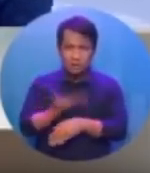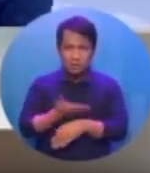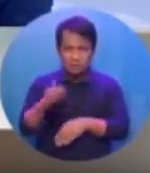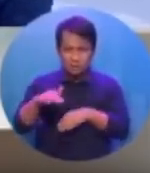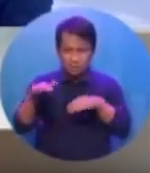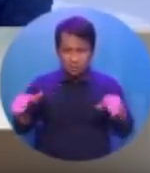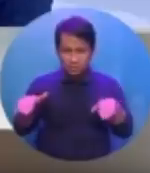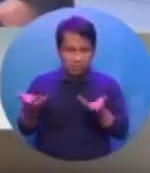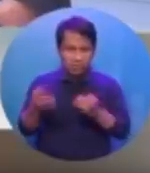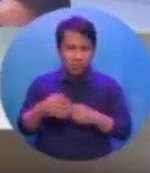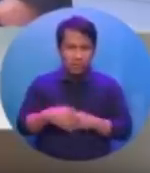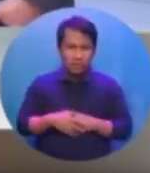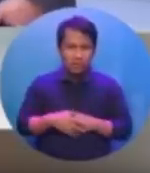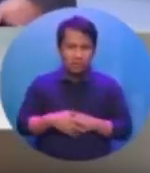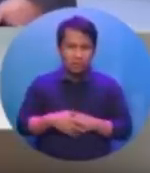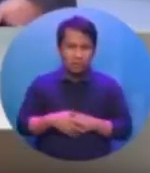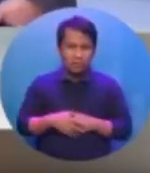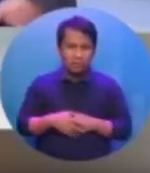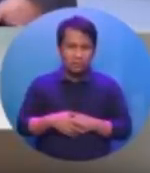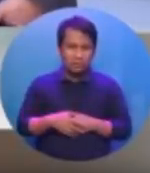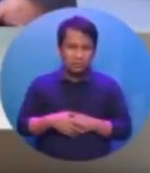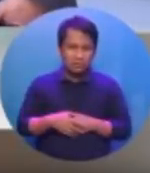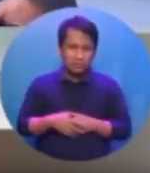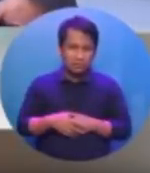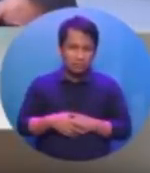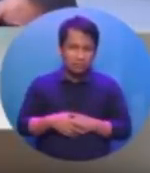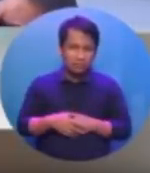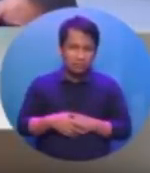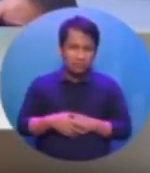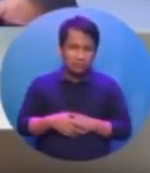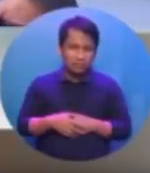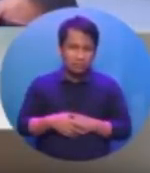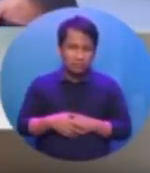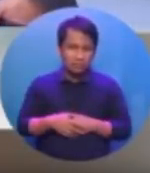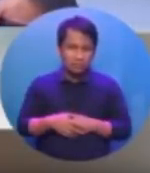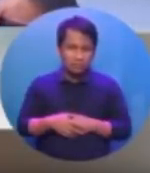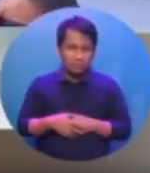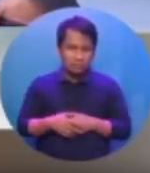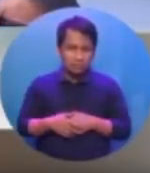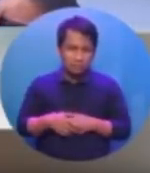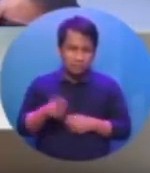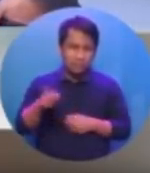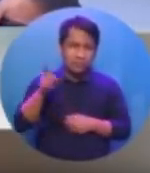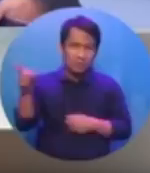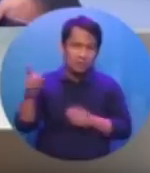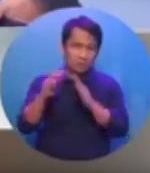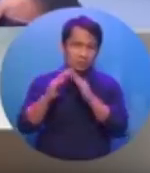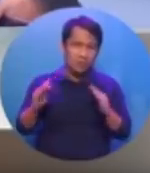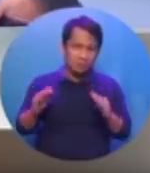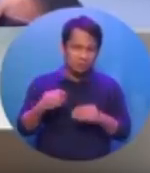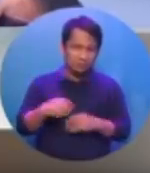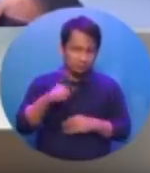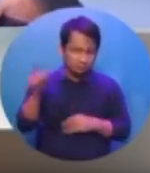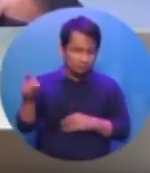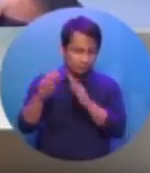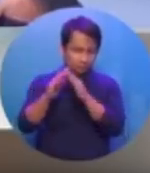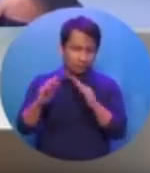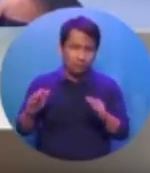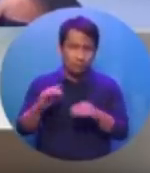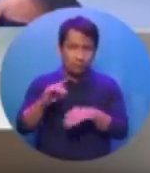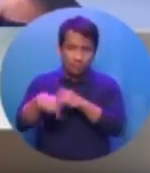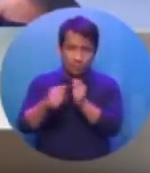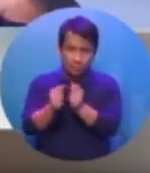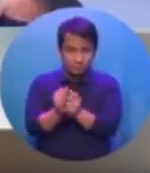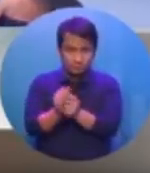Lola? Nakatali pa rin ba? Tuwaras sa balay po. Opo. Sir, tuwaras sa balay. Nasa bahay. Oo. Oh.